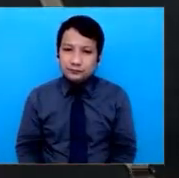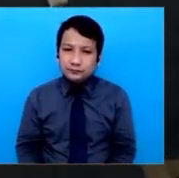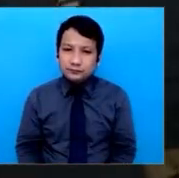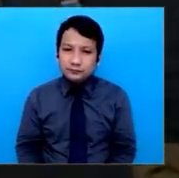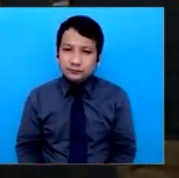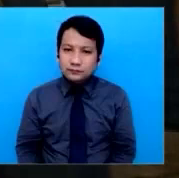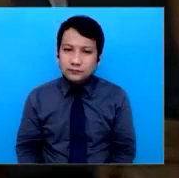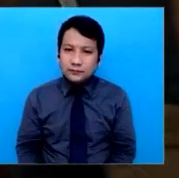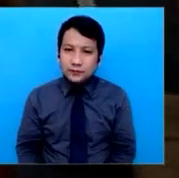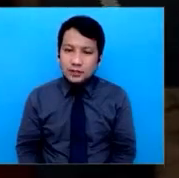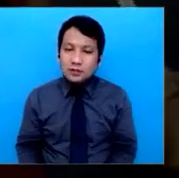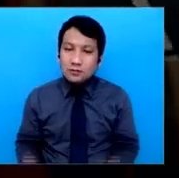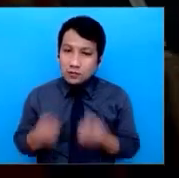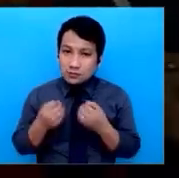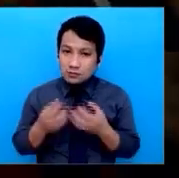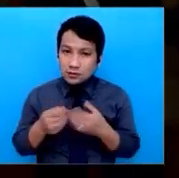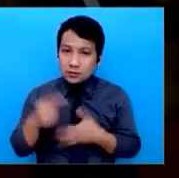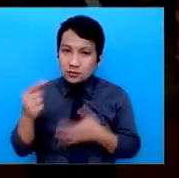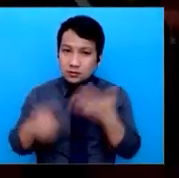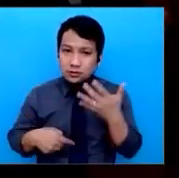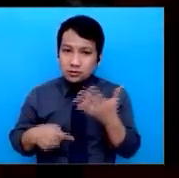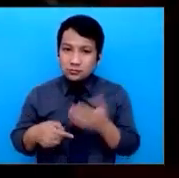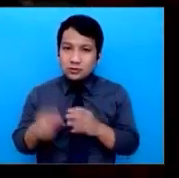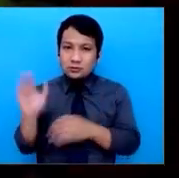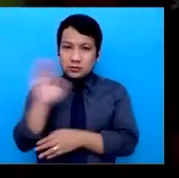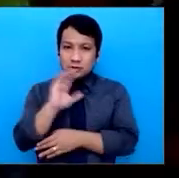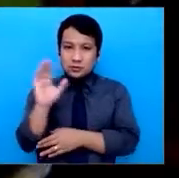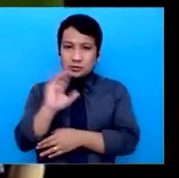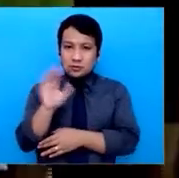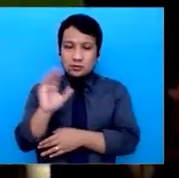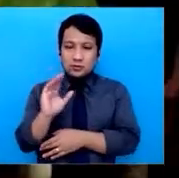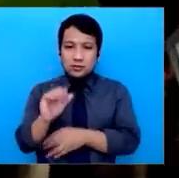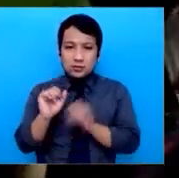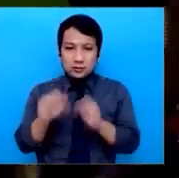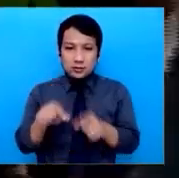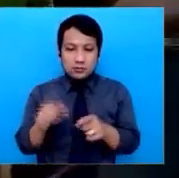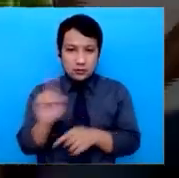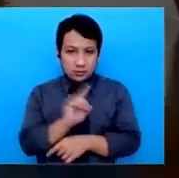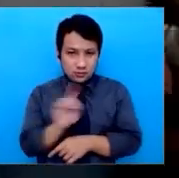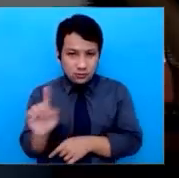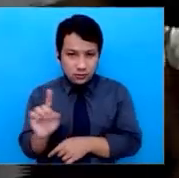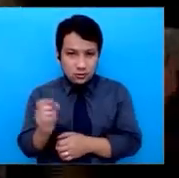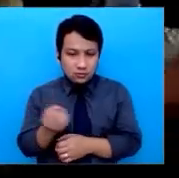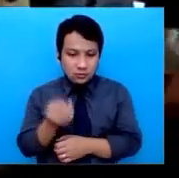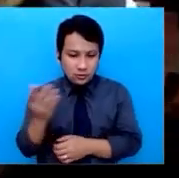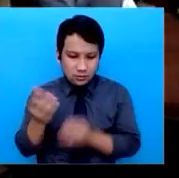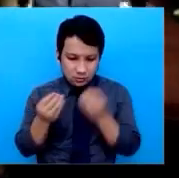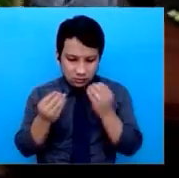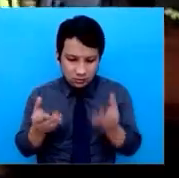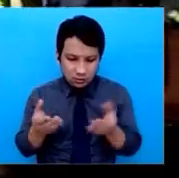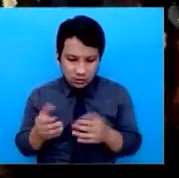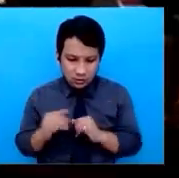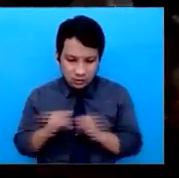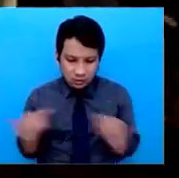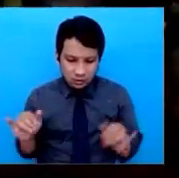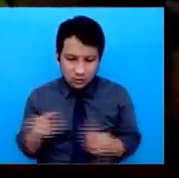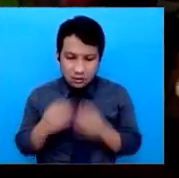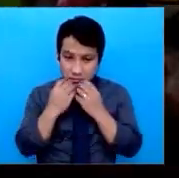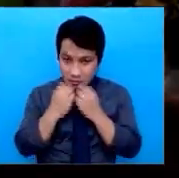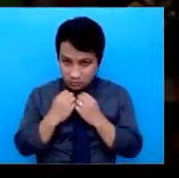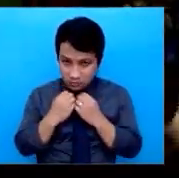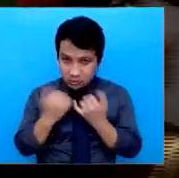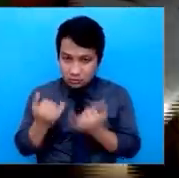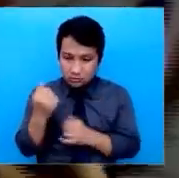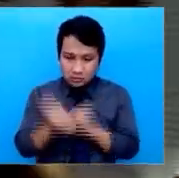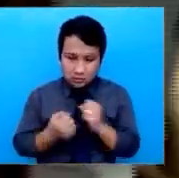Cheryl, marami yung mga naghahabol mag-Christmas shopping rito sa Divisoria. Pero yung ilan sa ating mga kapatid, tipid daw muna ngayong taon dahil